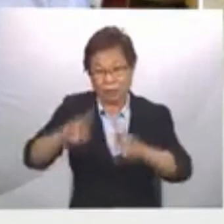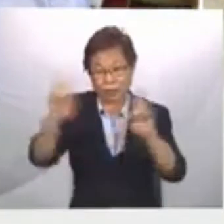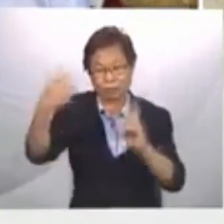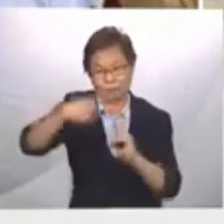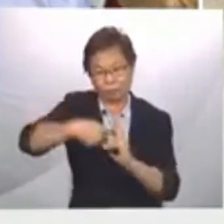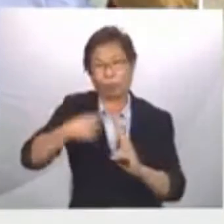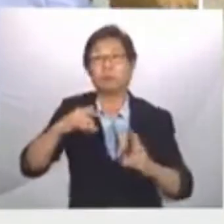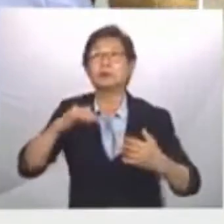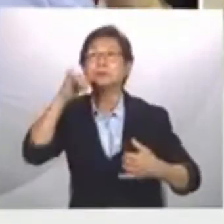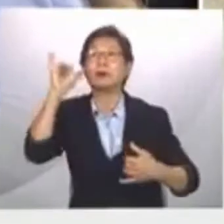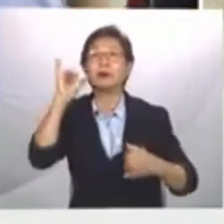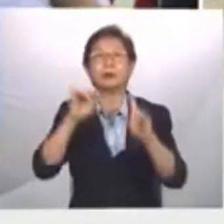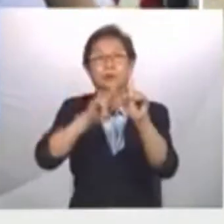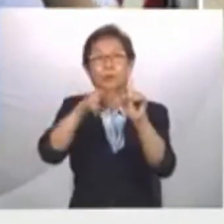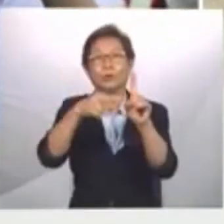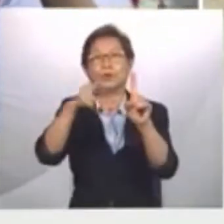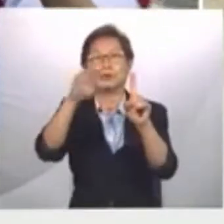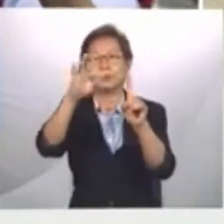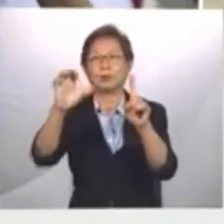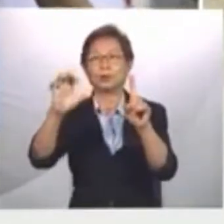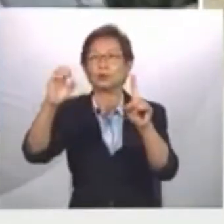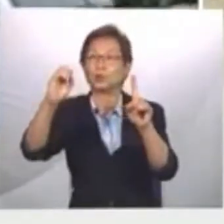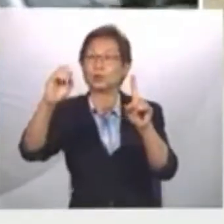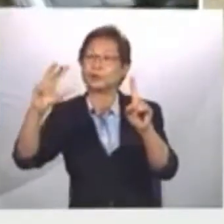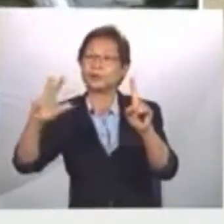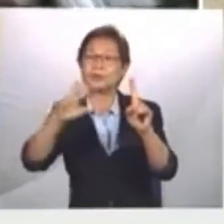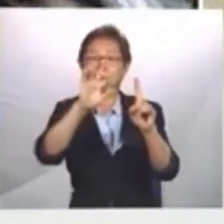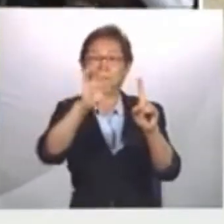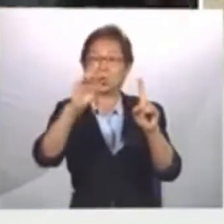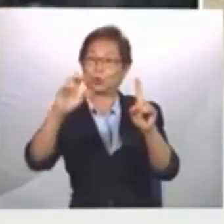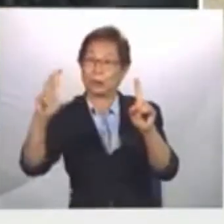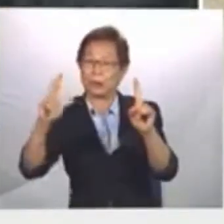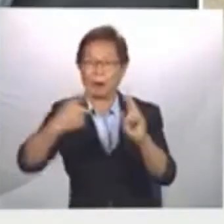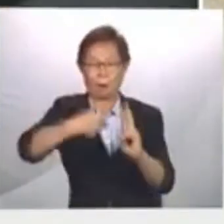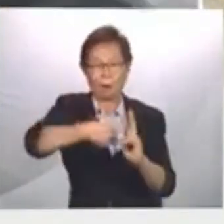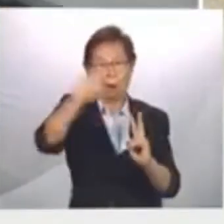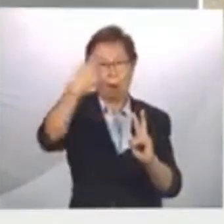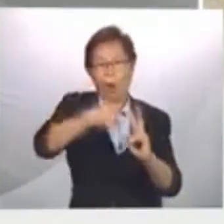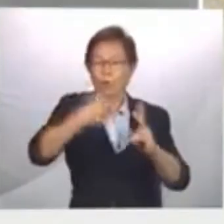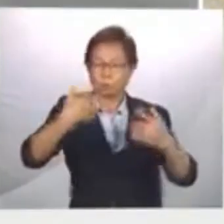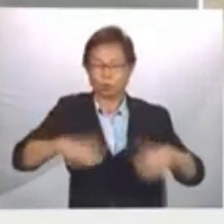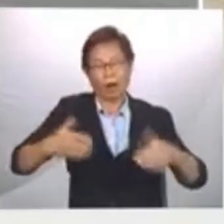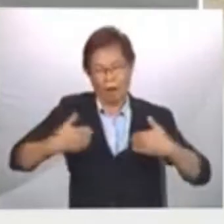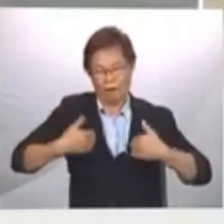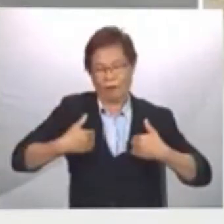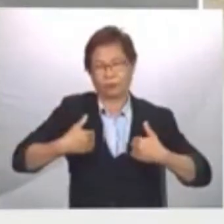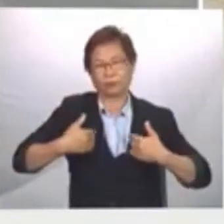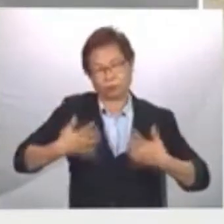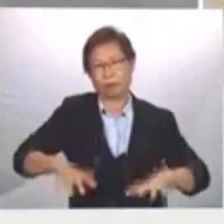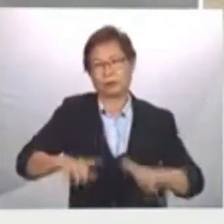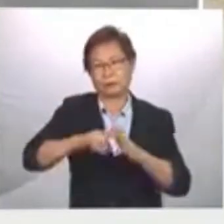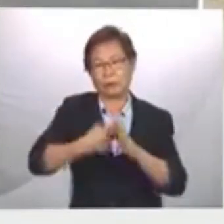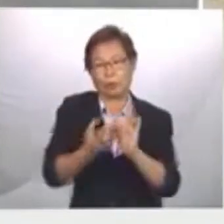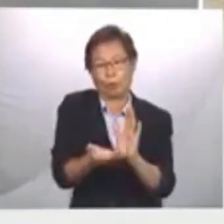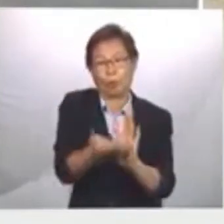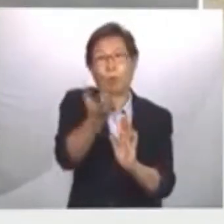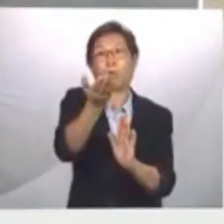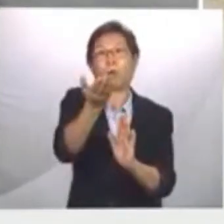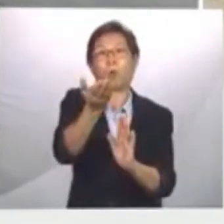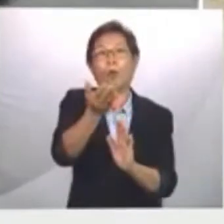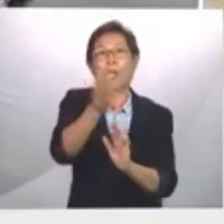sebanyak 1,903 sekatan jalan raya telah pun dilaksanakan, iaitu peningkatan